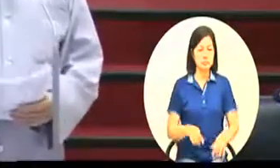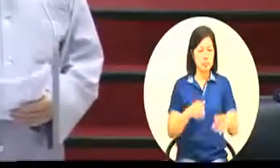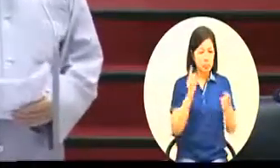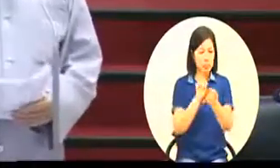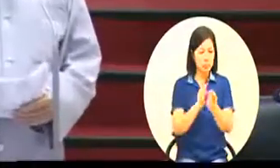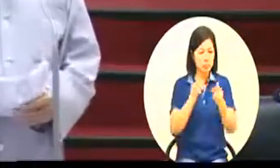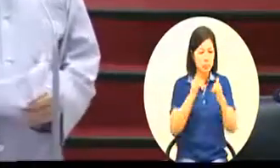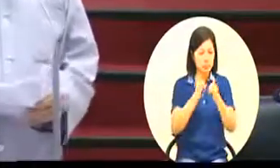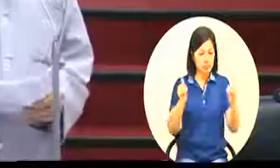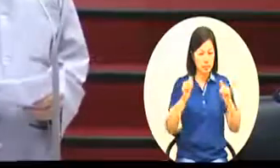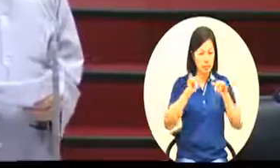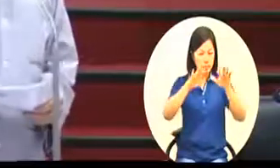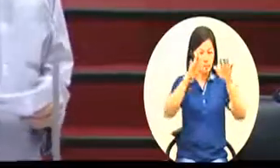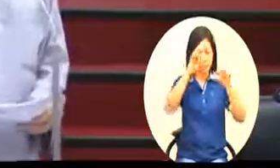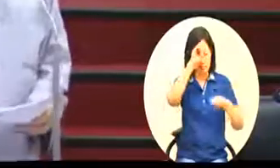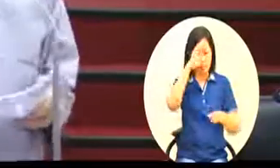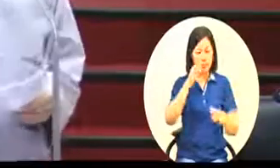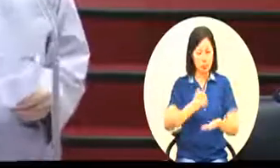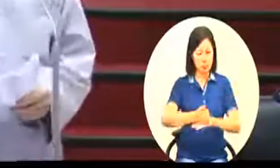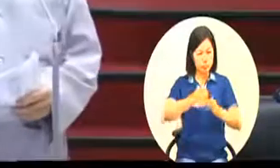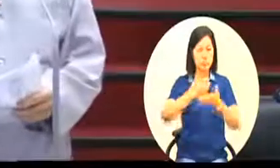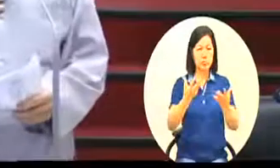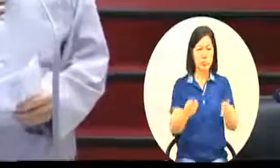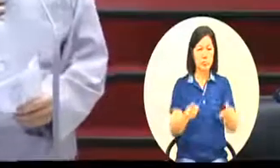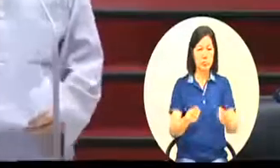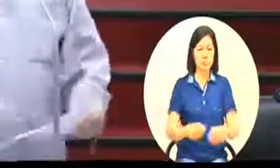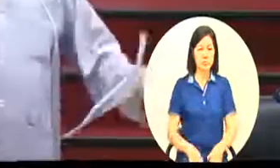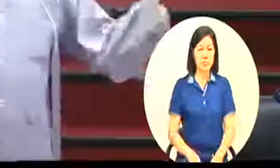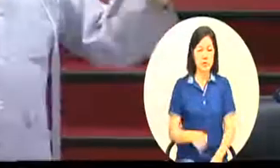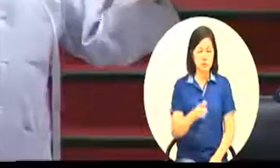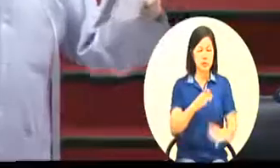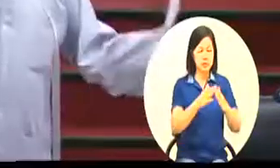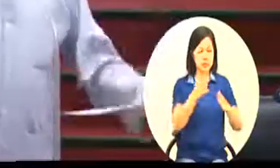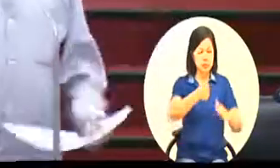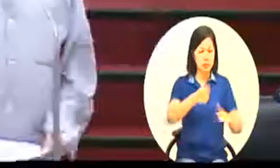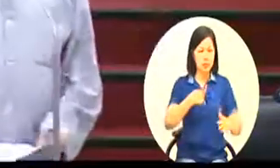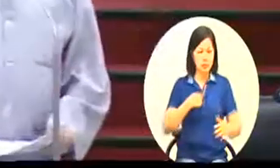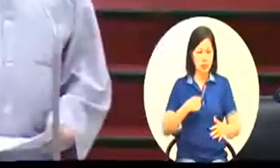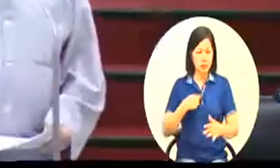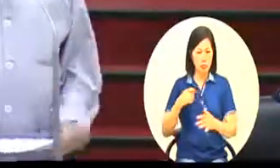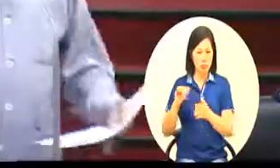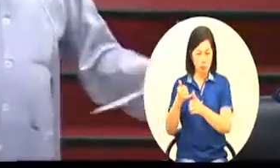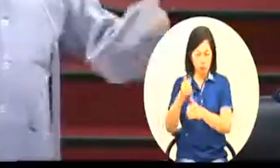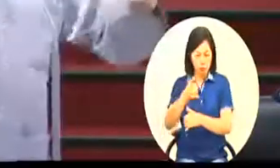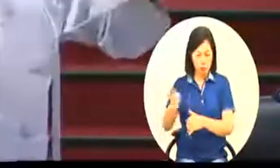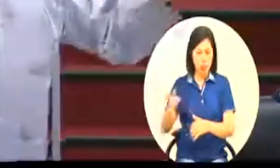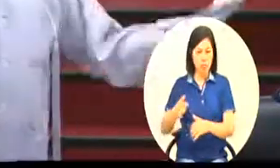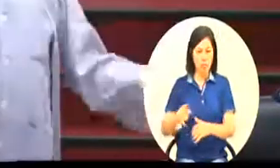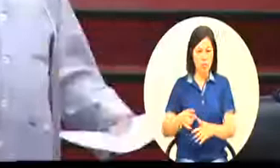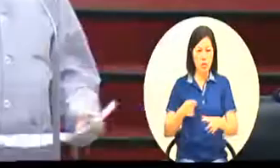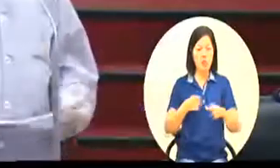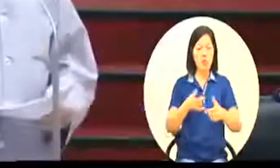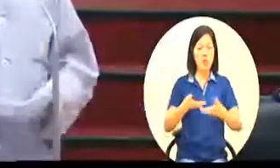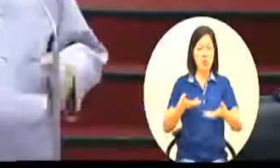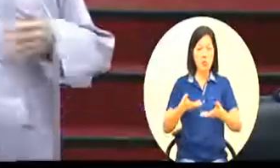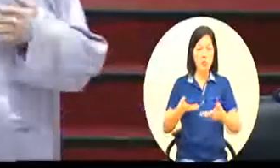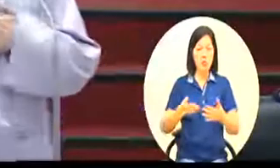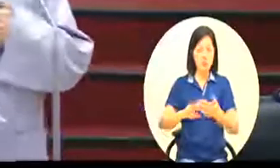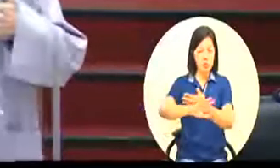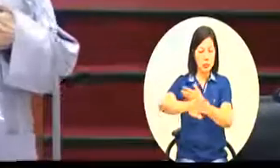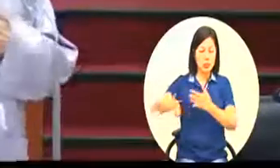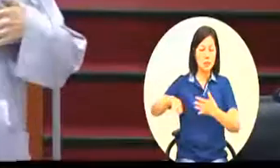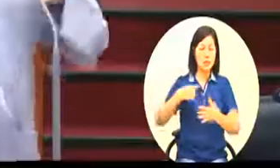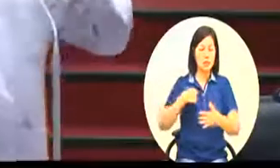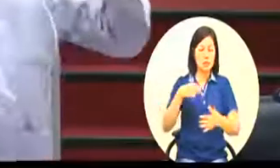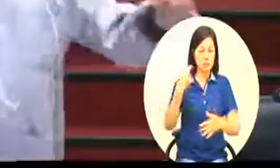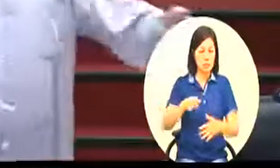重。当你做市长，我做议员，除了公事上以外，我对其他我唔捌